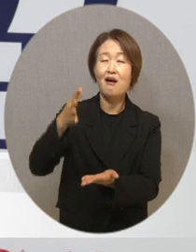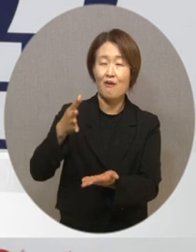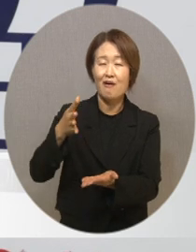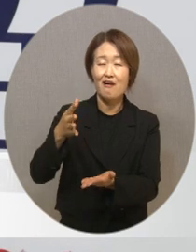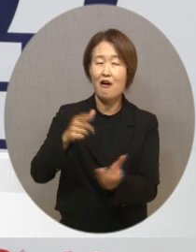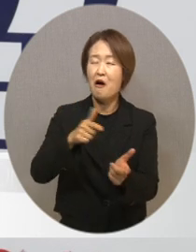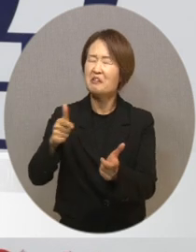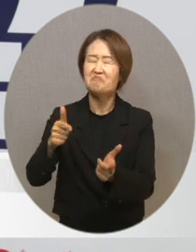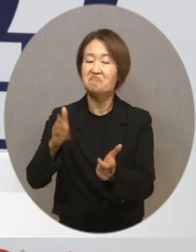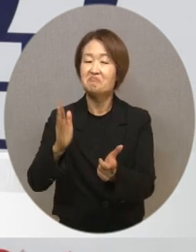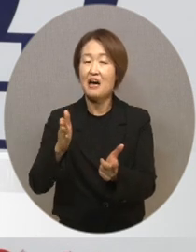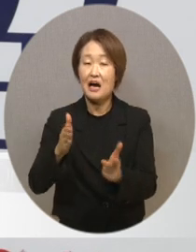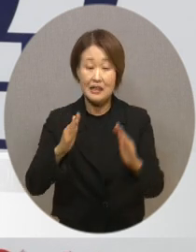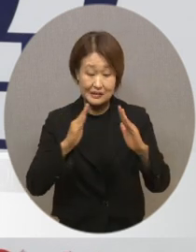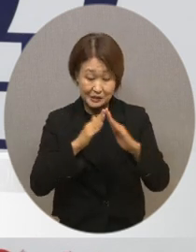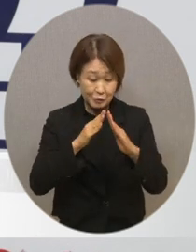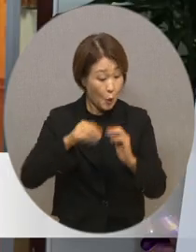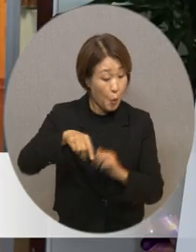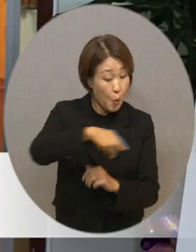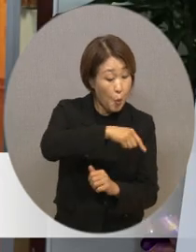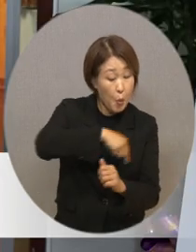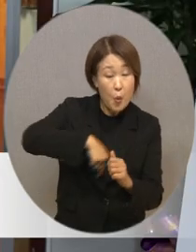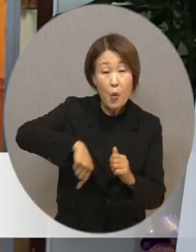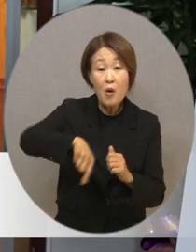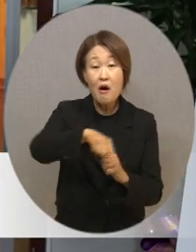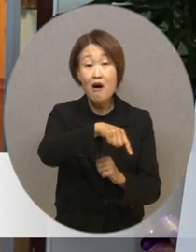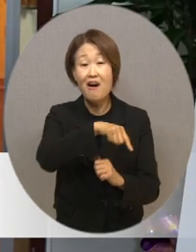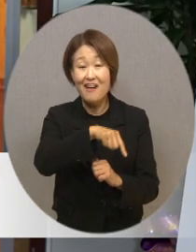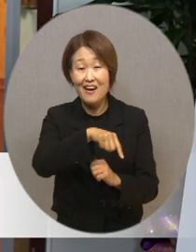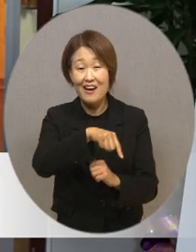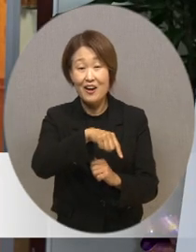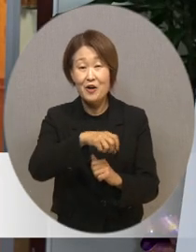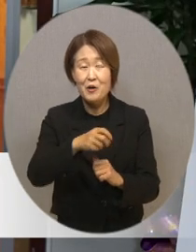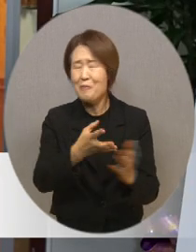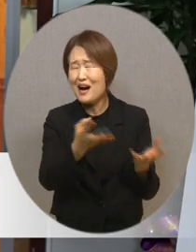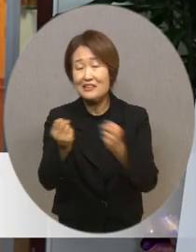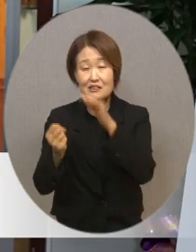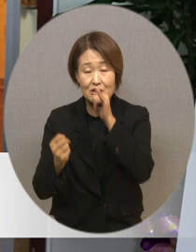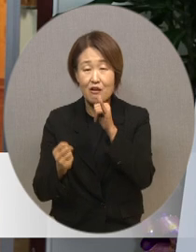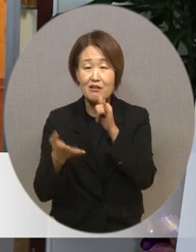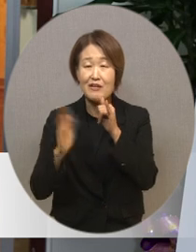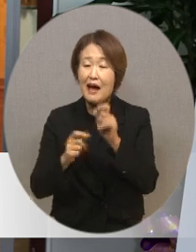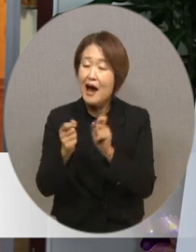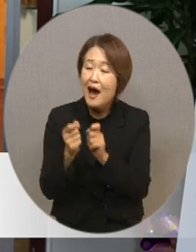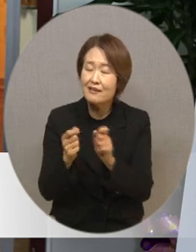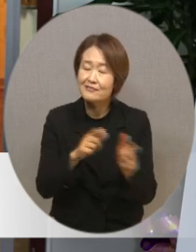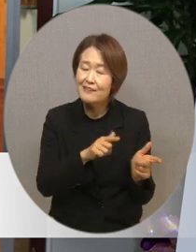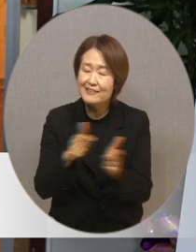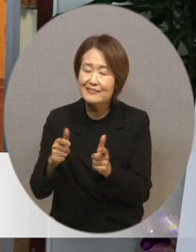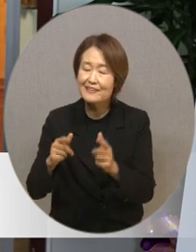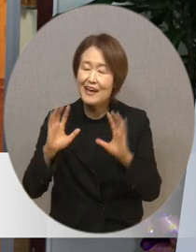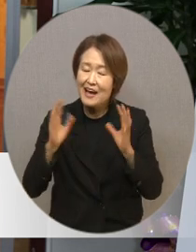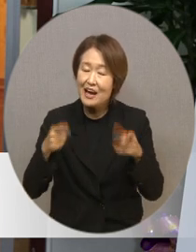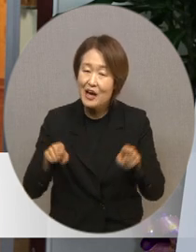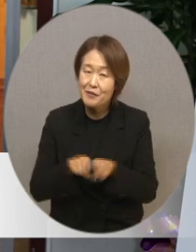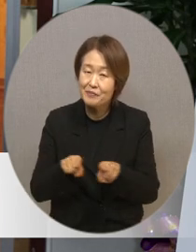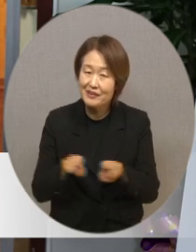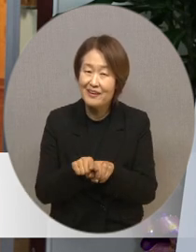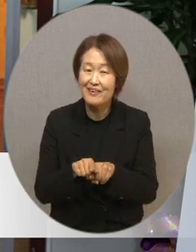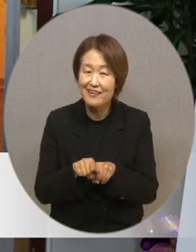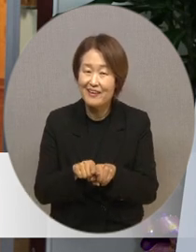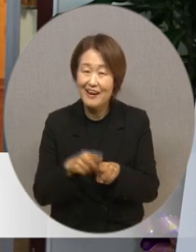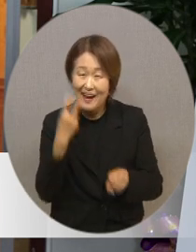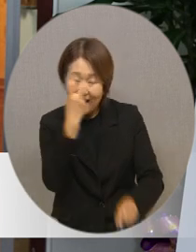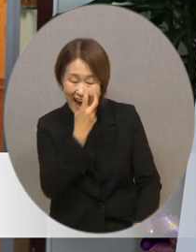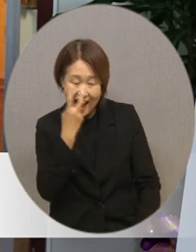유명하고 그런 것보다는 집 주변에 있는 흔하지만 가까이 있는 그런 것들을 아이들과 함께 그런